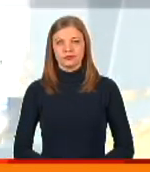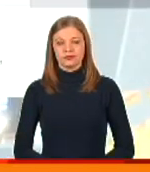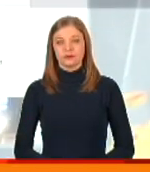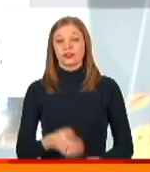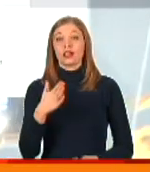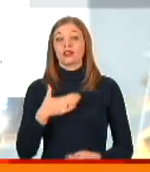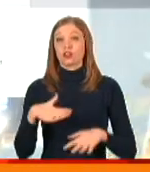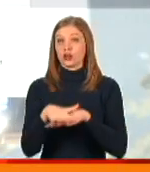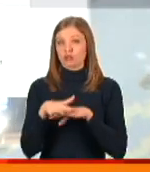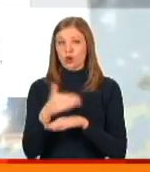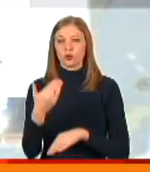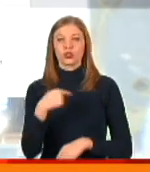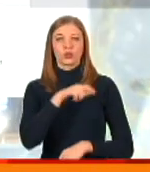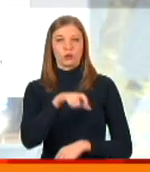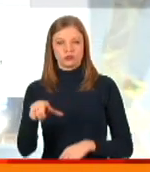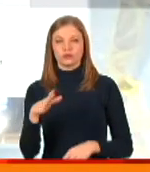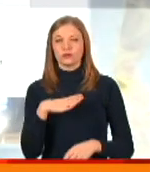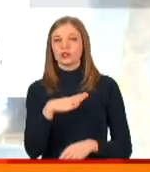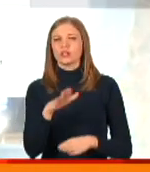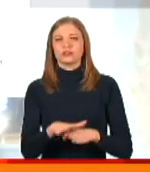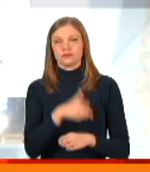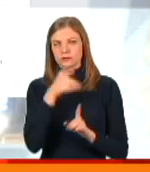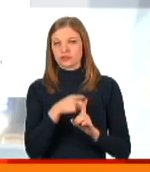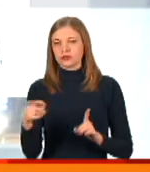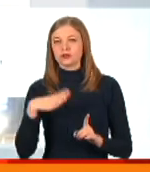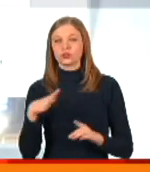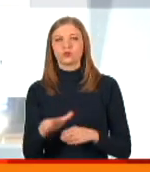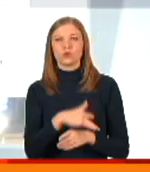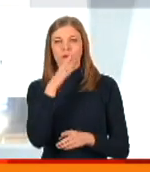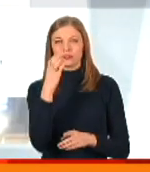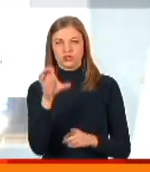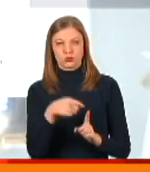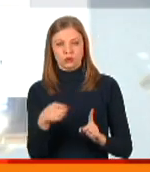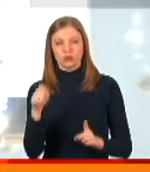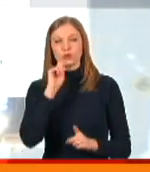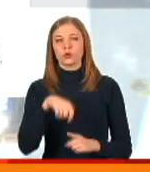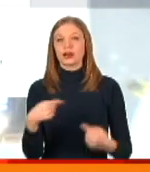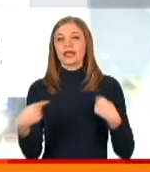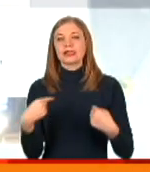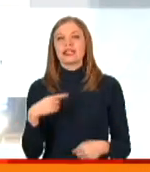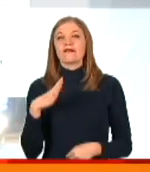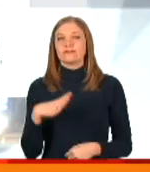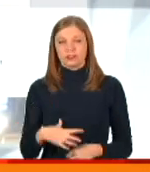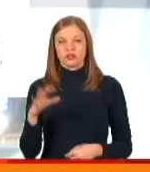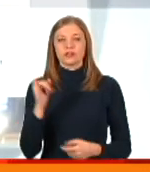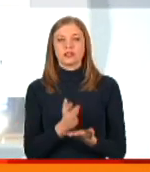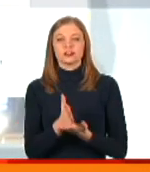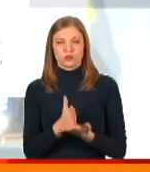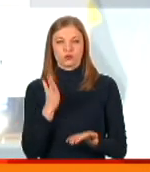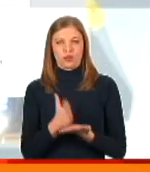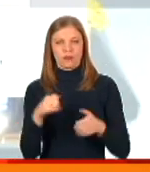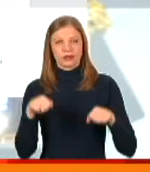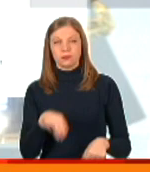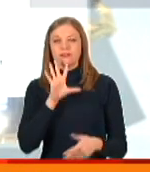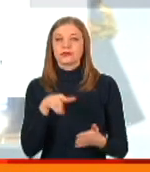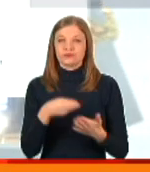Наш народ і його духовні лідери йшли до цього історичного моменту довгі століття. Україна вистраждала і заслужила право мати